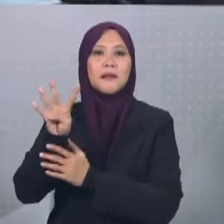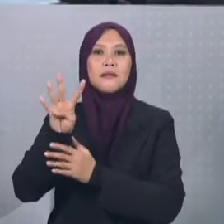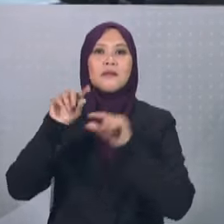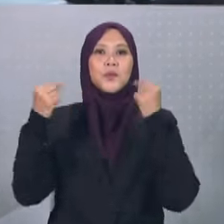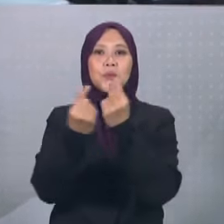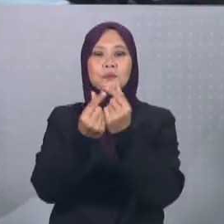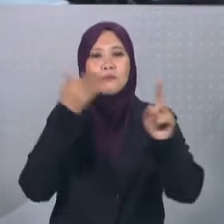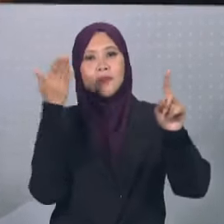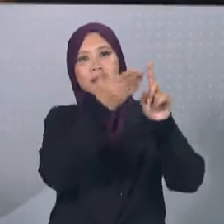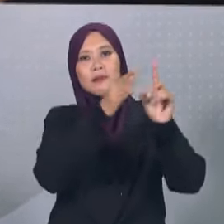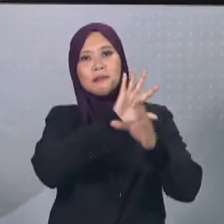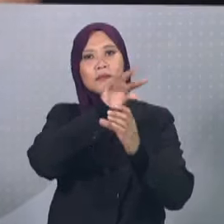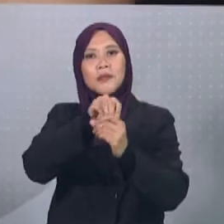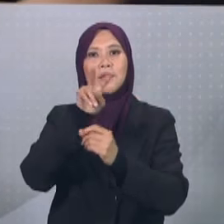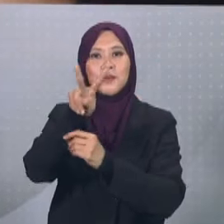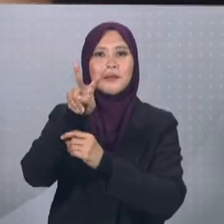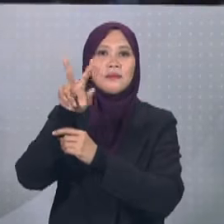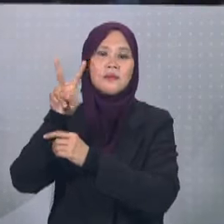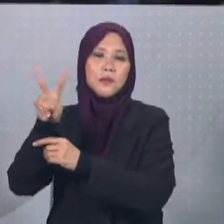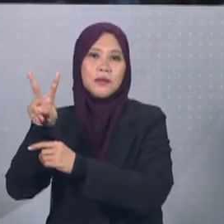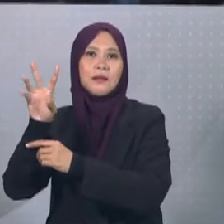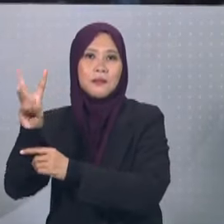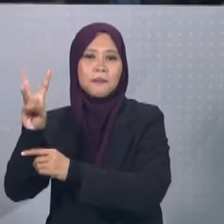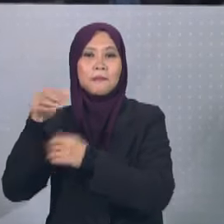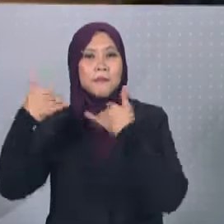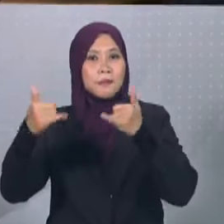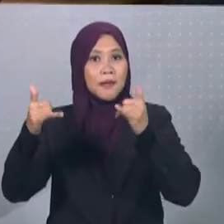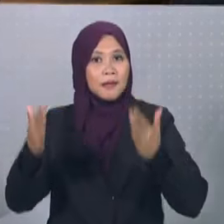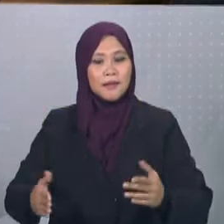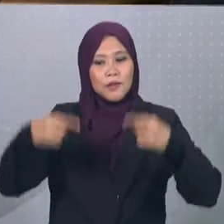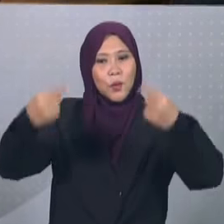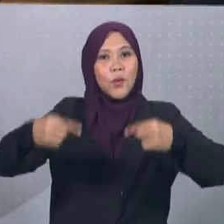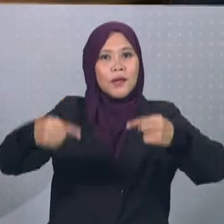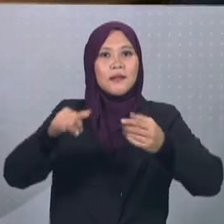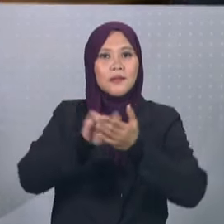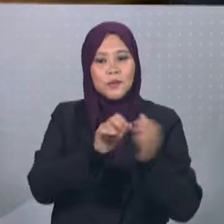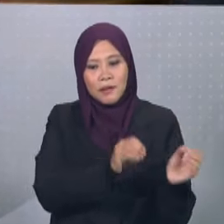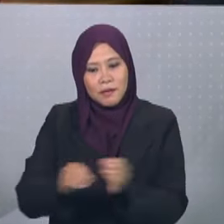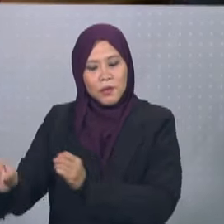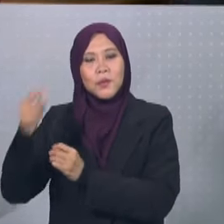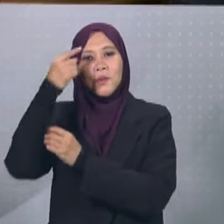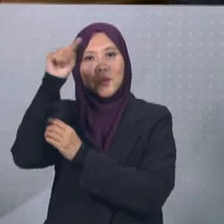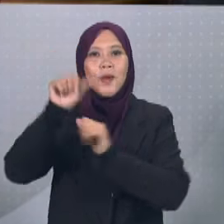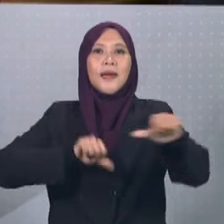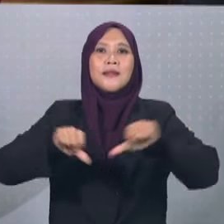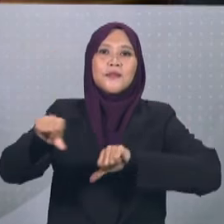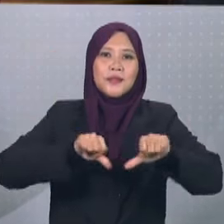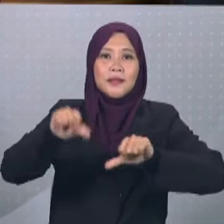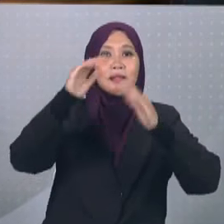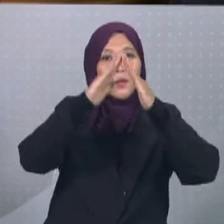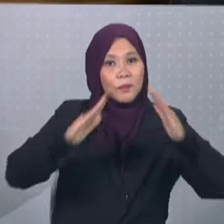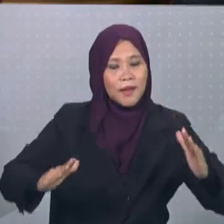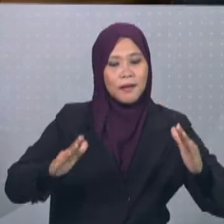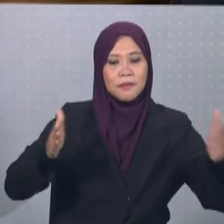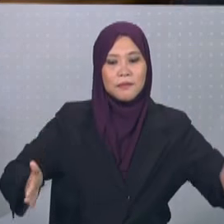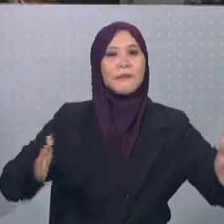disasarkan dengan penglibatan seramai 256 pemain. Kejohanan ini dianjurkan bukan sahaja sebagai pengisian aktiviti di rumah